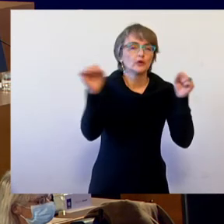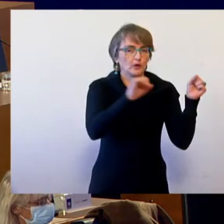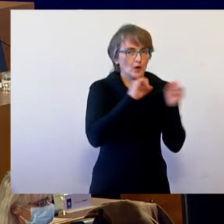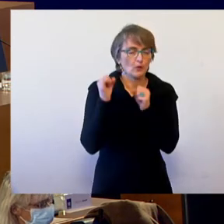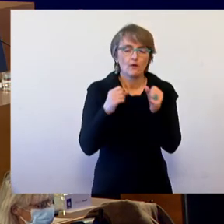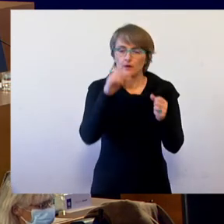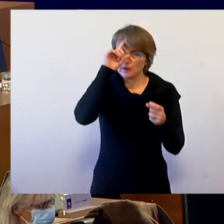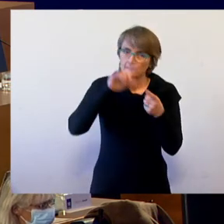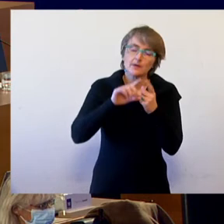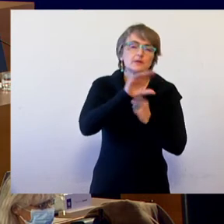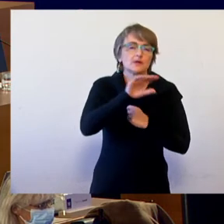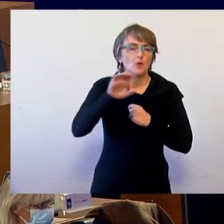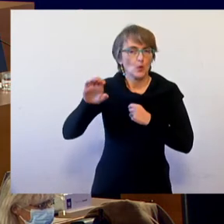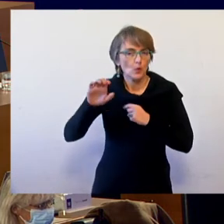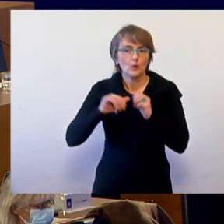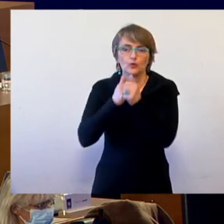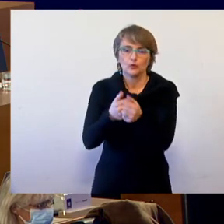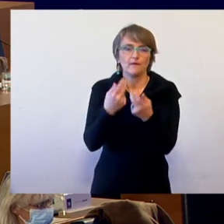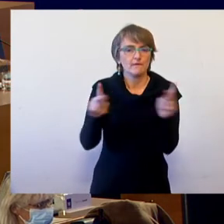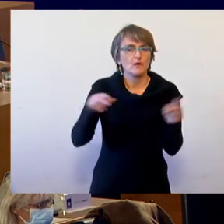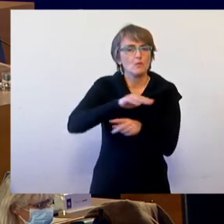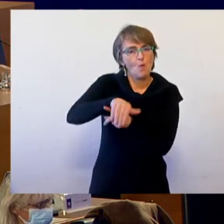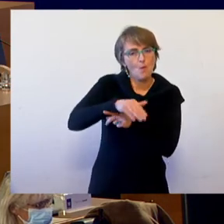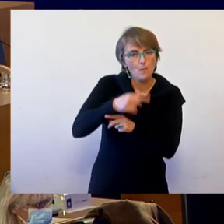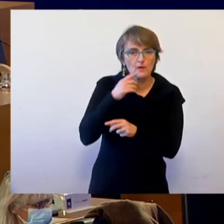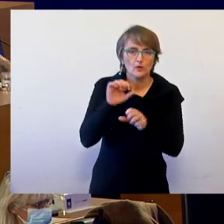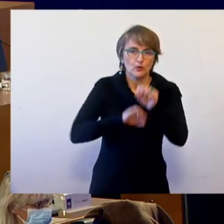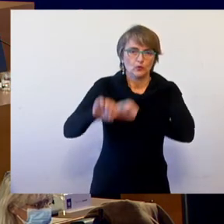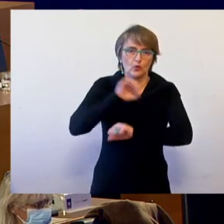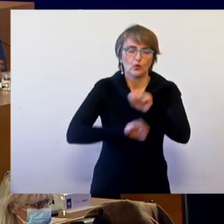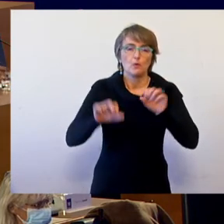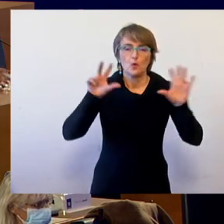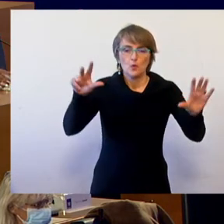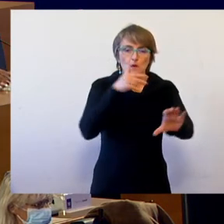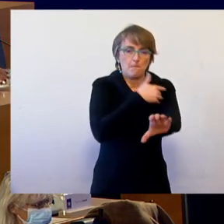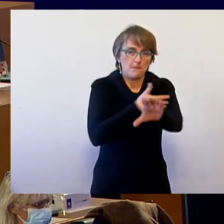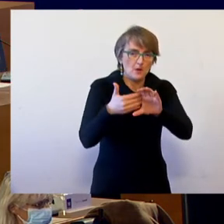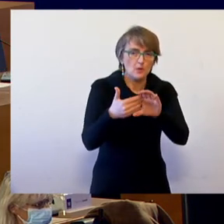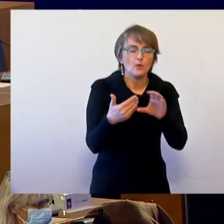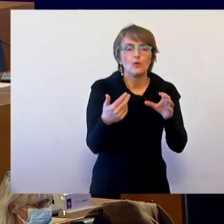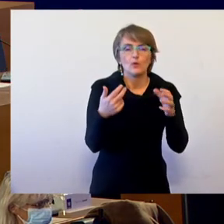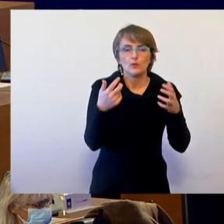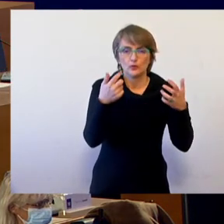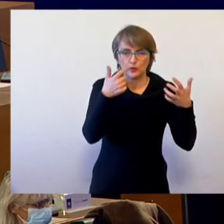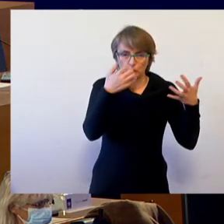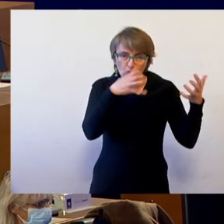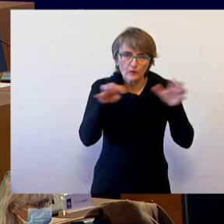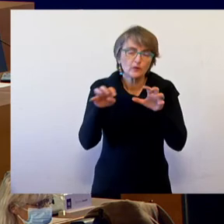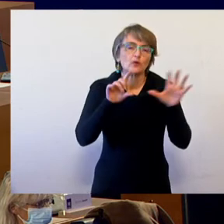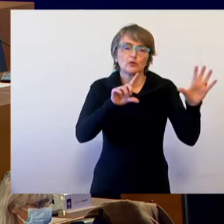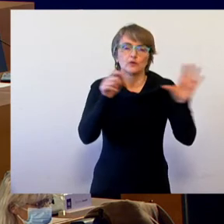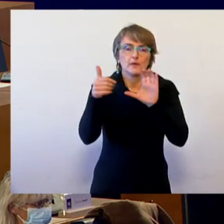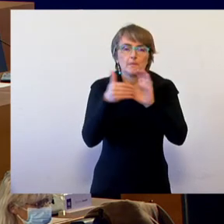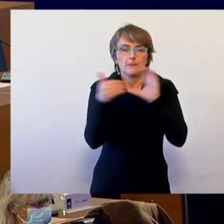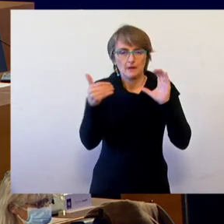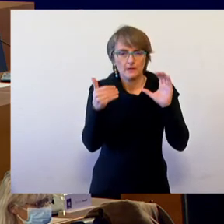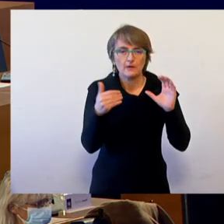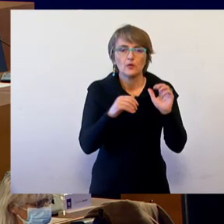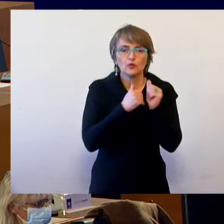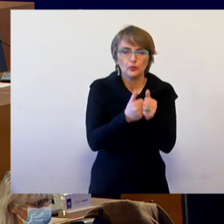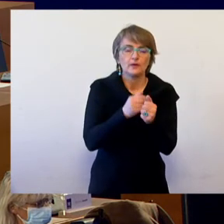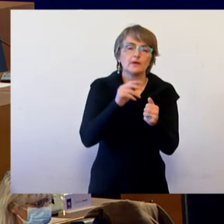certificats d'économie d'énergie déposés par la ville de Montpellier à hauteur de 8 976 083 kWh